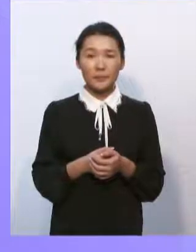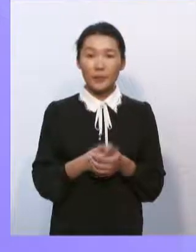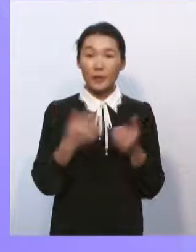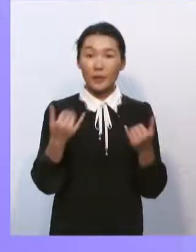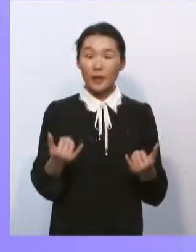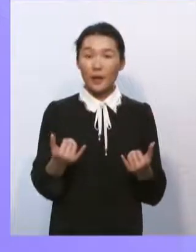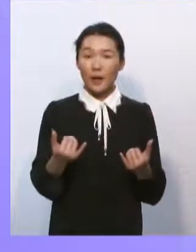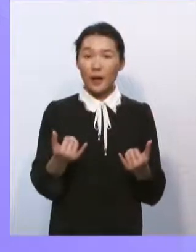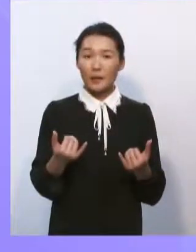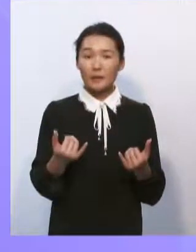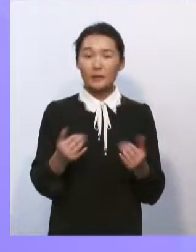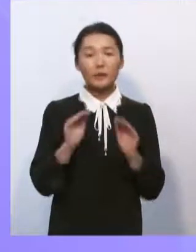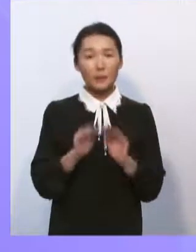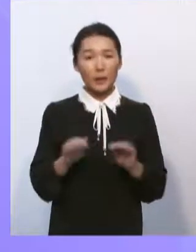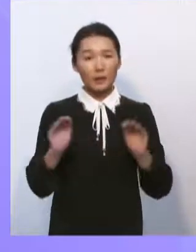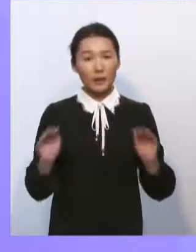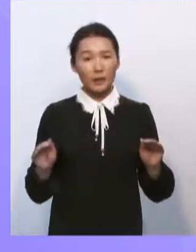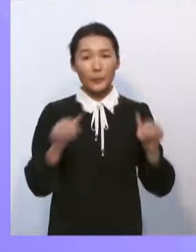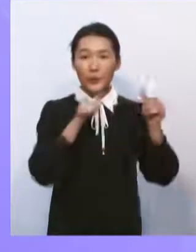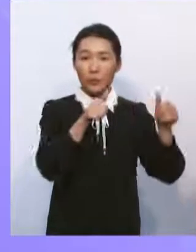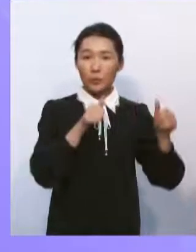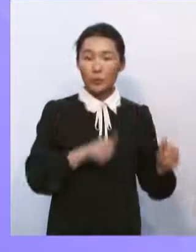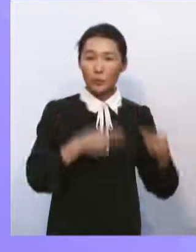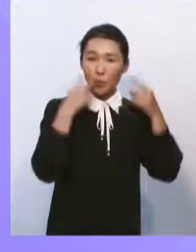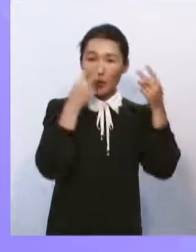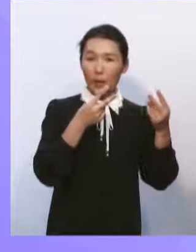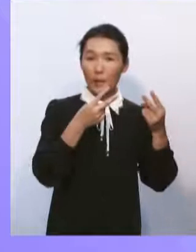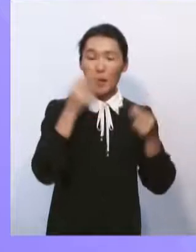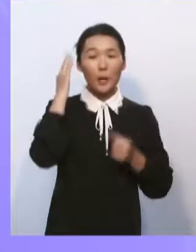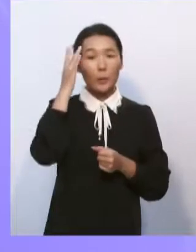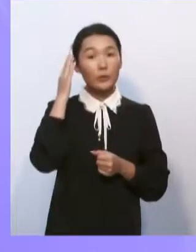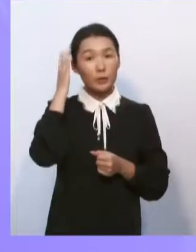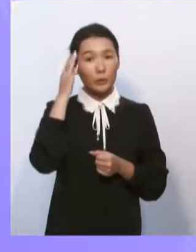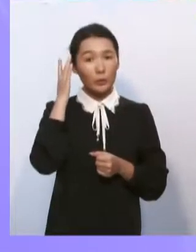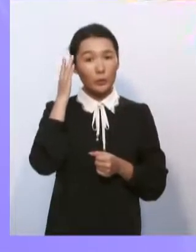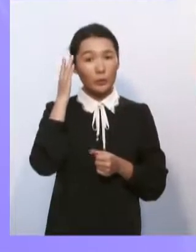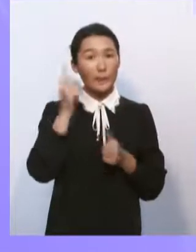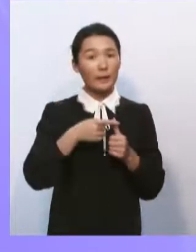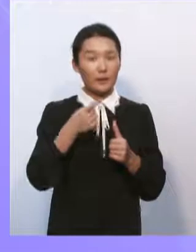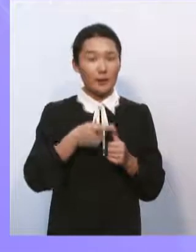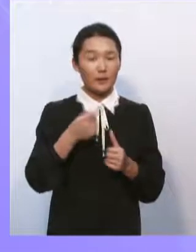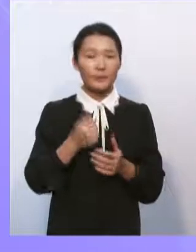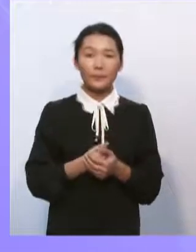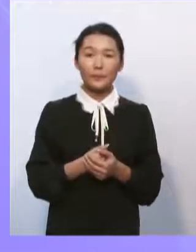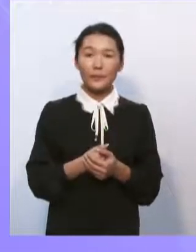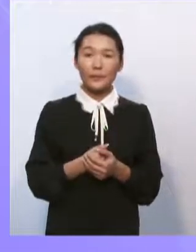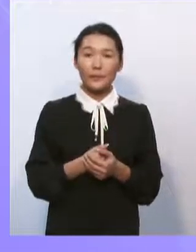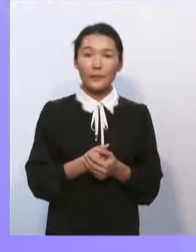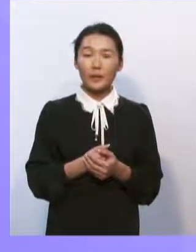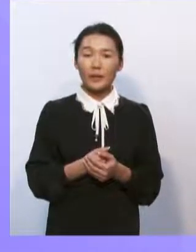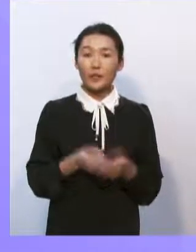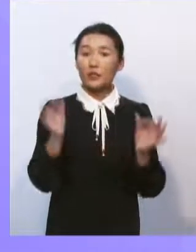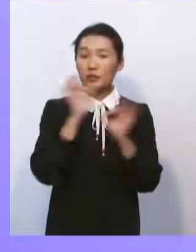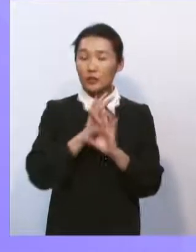Азыркы кадамыбыз, балдар, сүрөткө карап божомолдогула деп аталат. Жакшылап